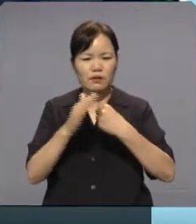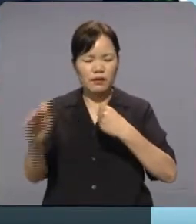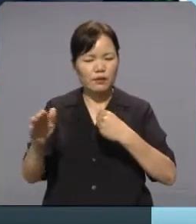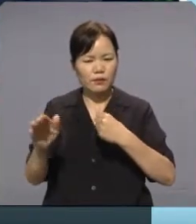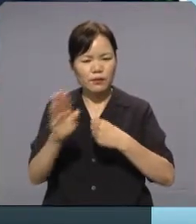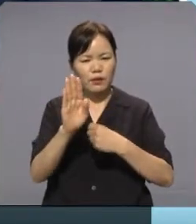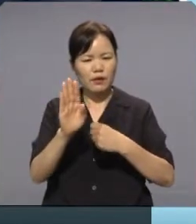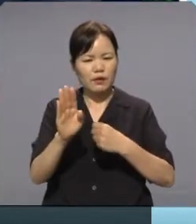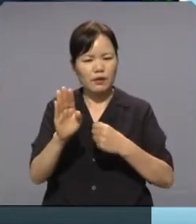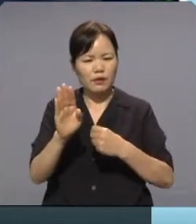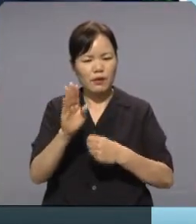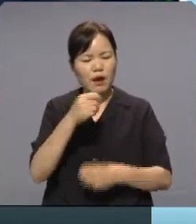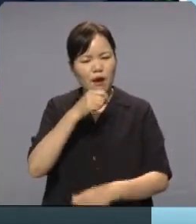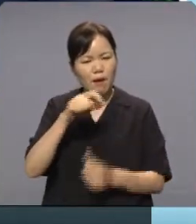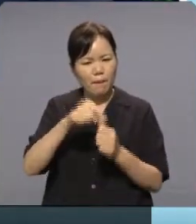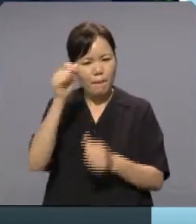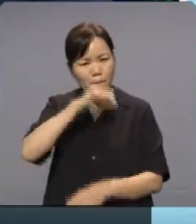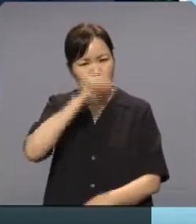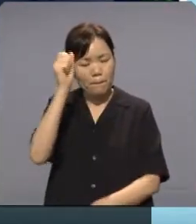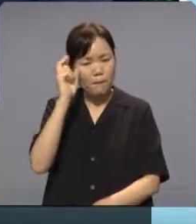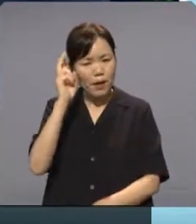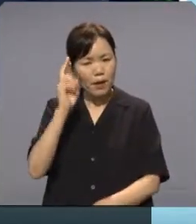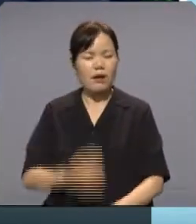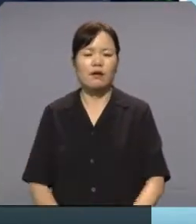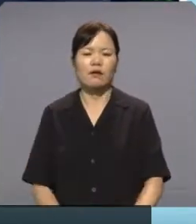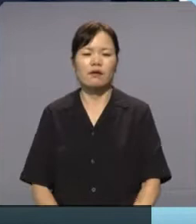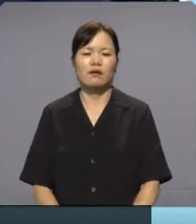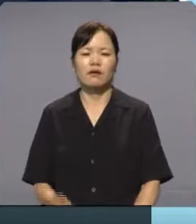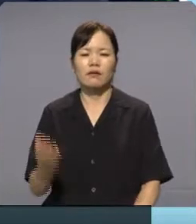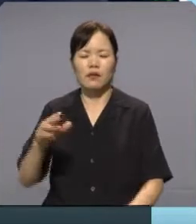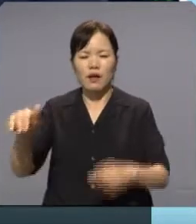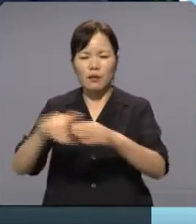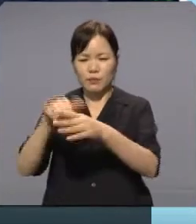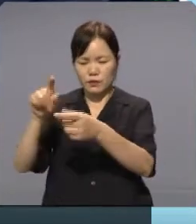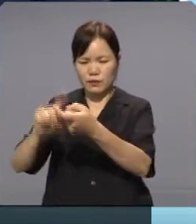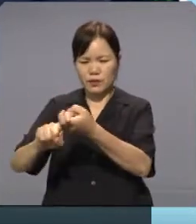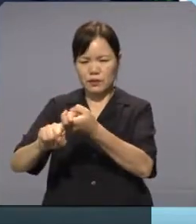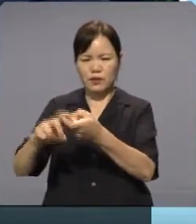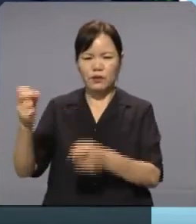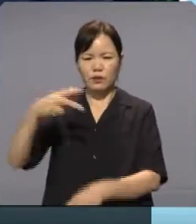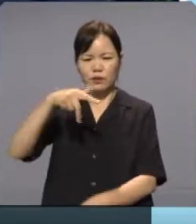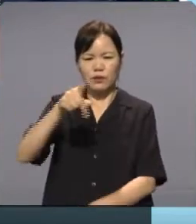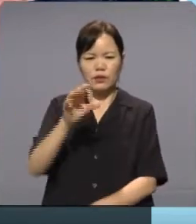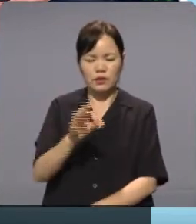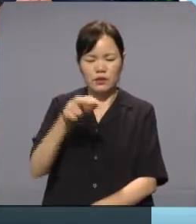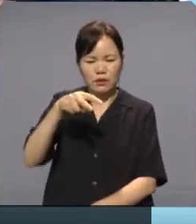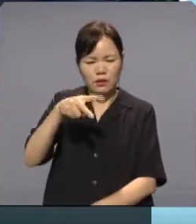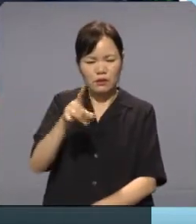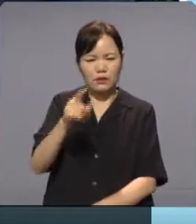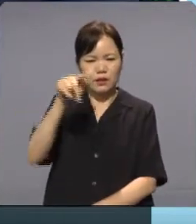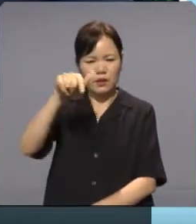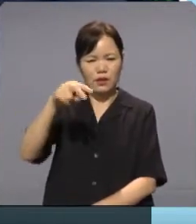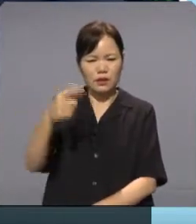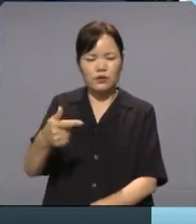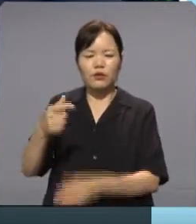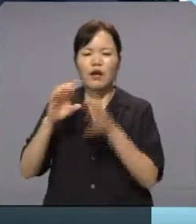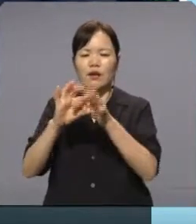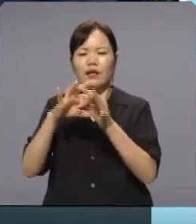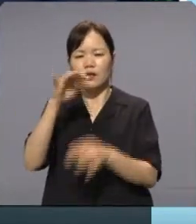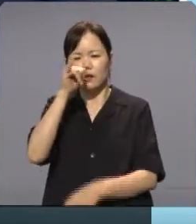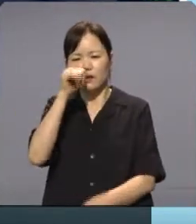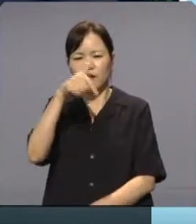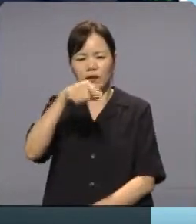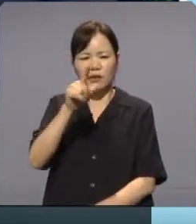것으로 이렇게 예측을 하고요. 여기에 더해서 이 친문 혹은 정세균계 뭐 이쪽과 좀 맥이 닿아 있는